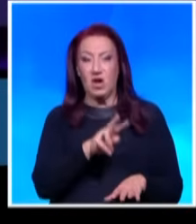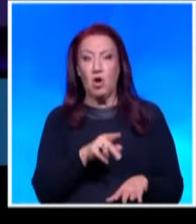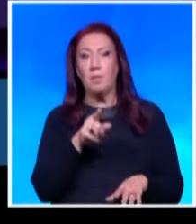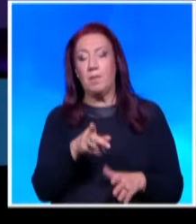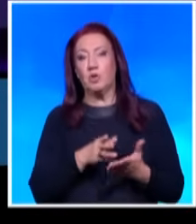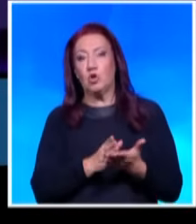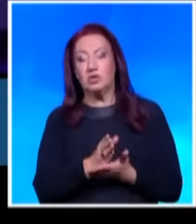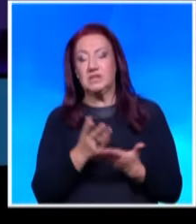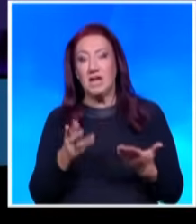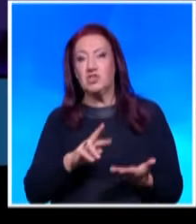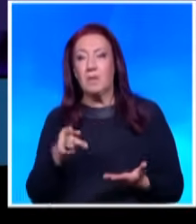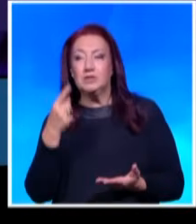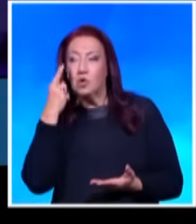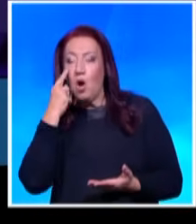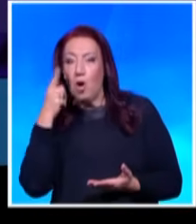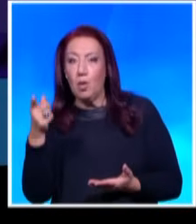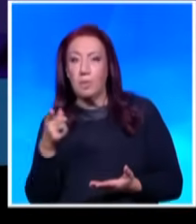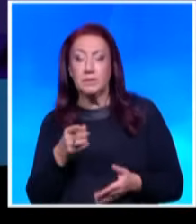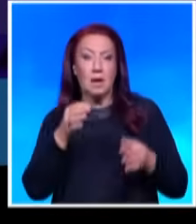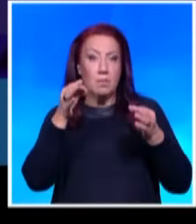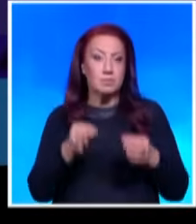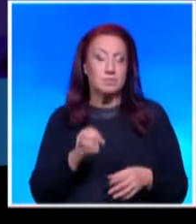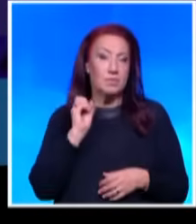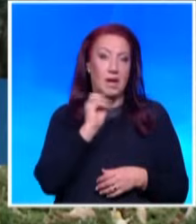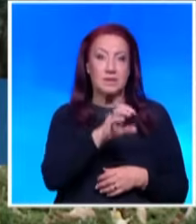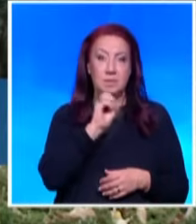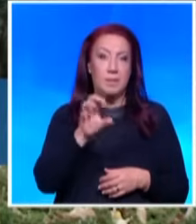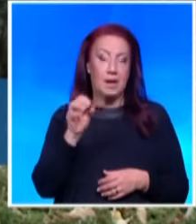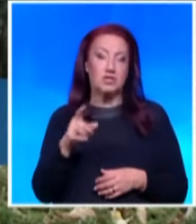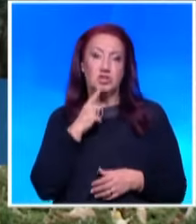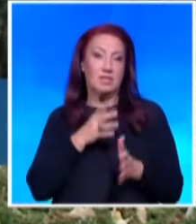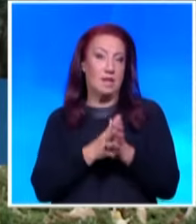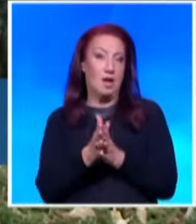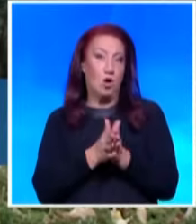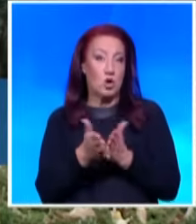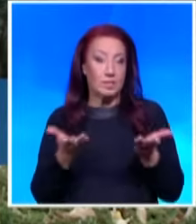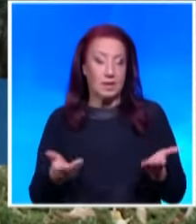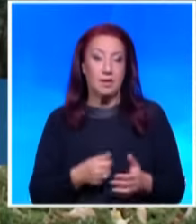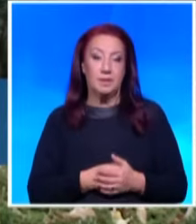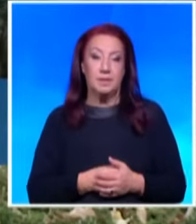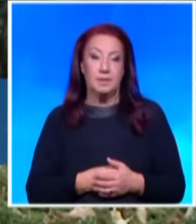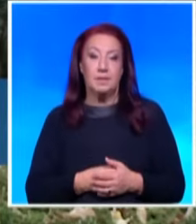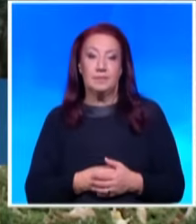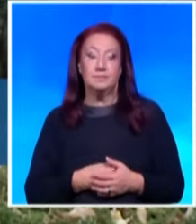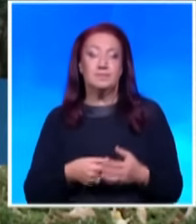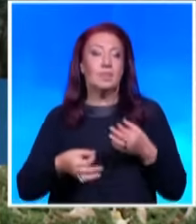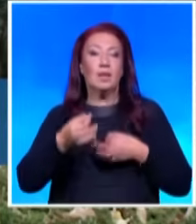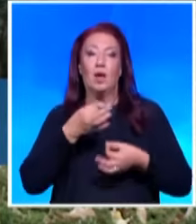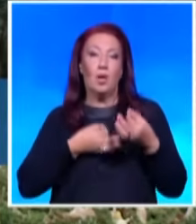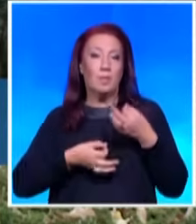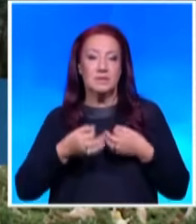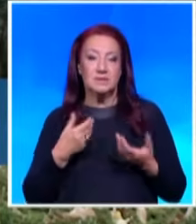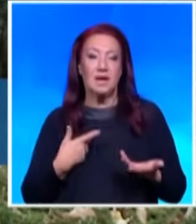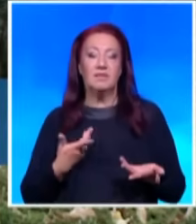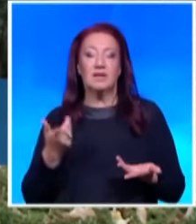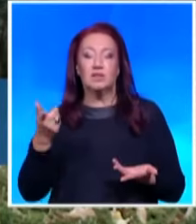начин се получи гафа с известяването. Обясненията са, че в връзка с